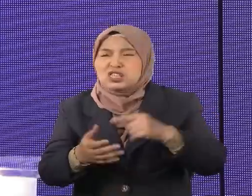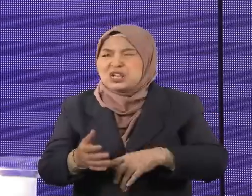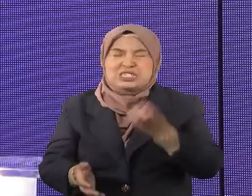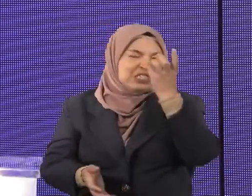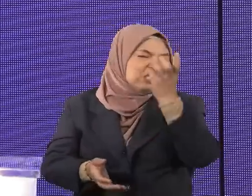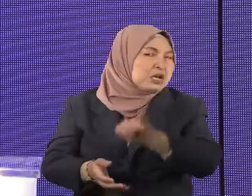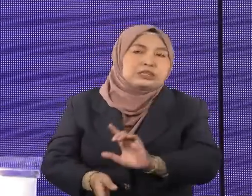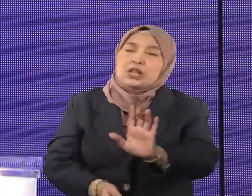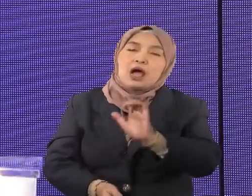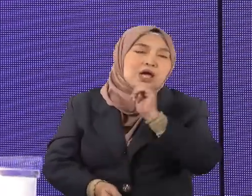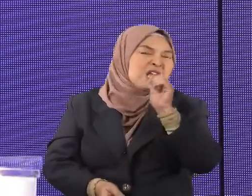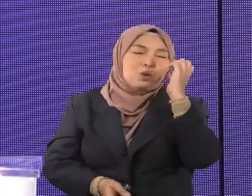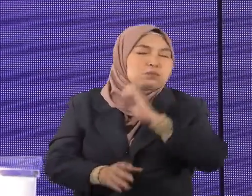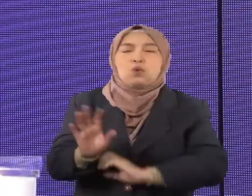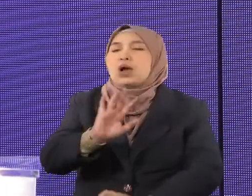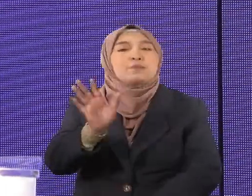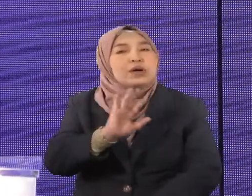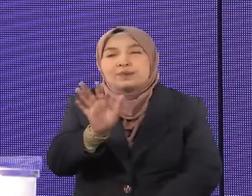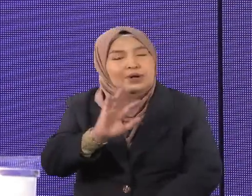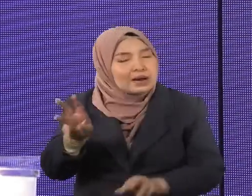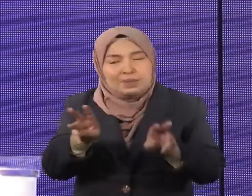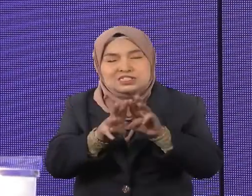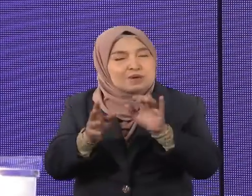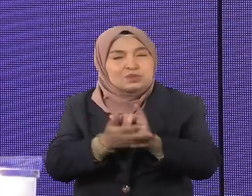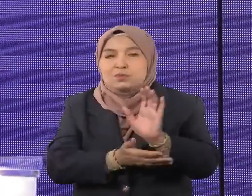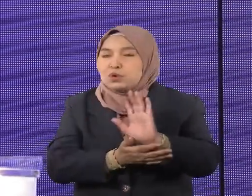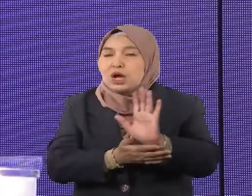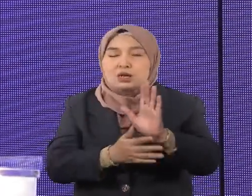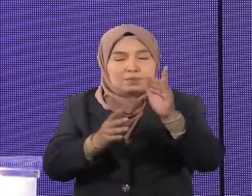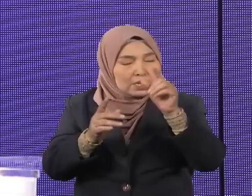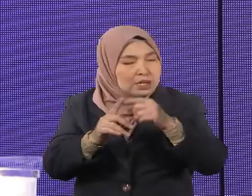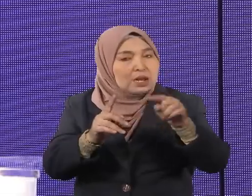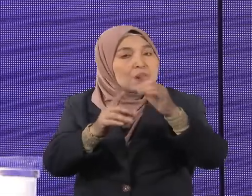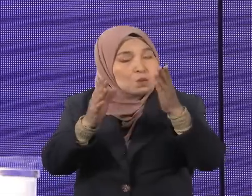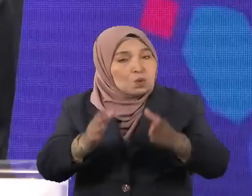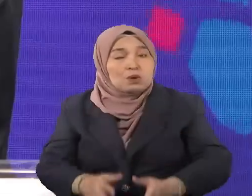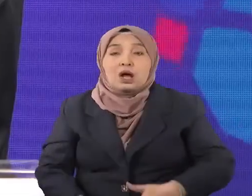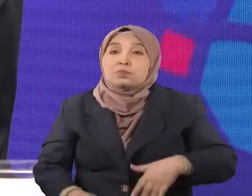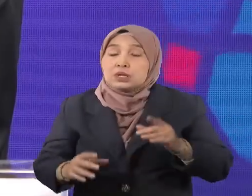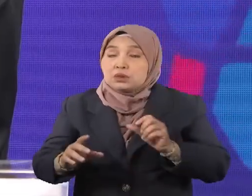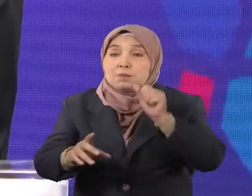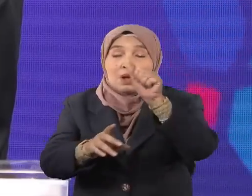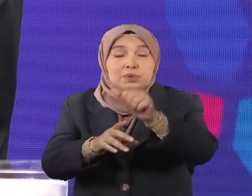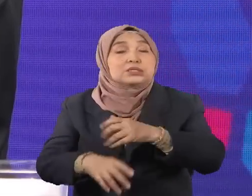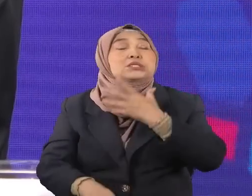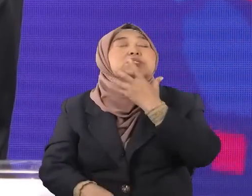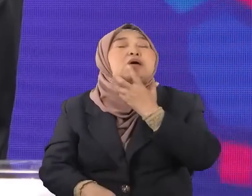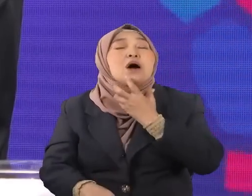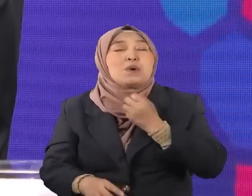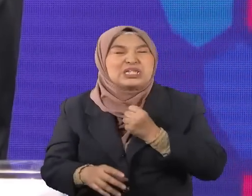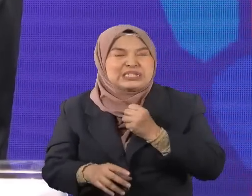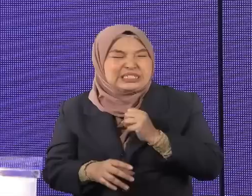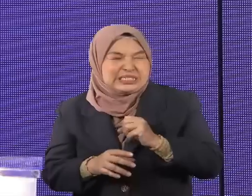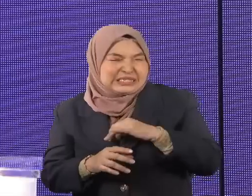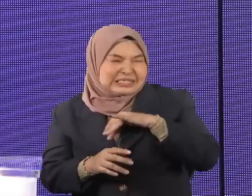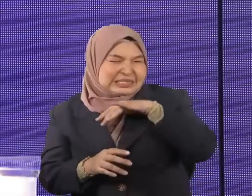ataupun tak bagus. Ini sebagai apa bila orang menggunakan ataupun mendengar istilah syahwat itu adalah perkara yang jijik ya.